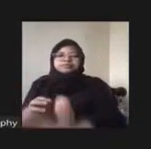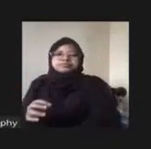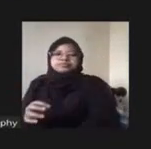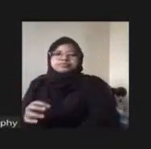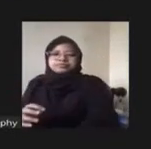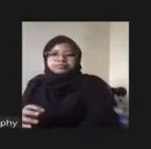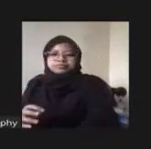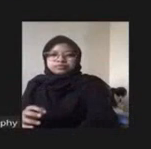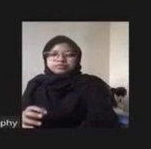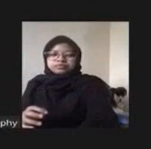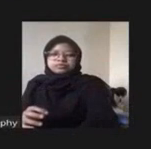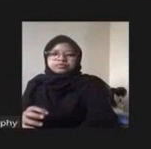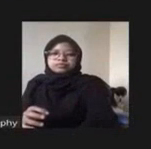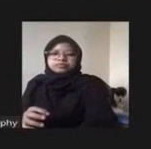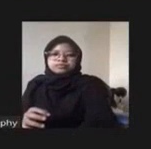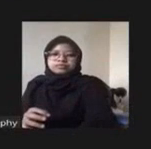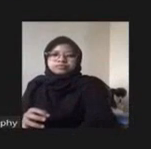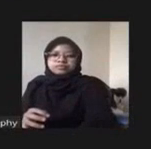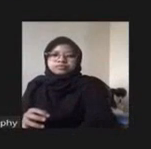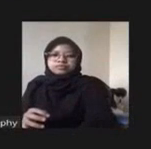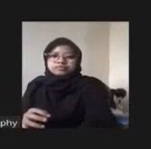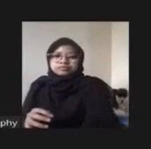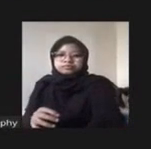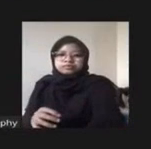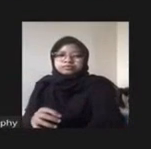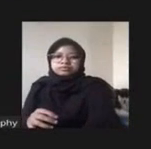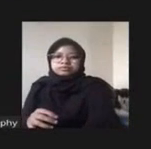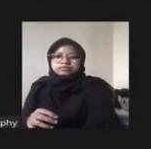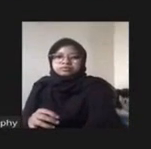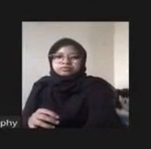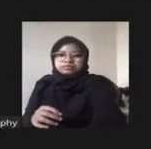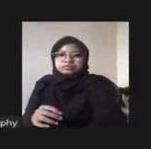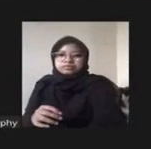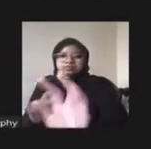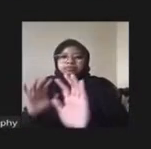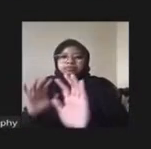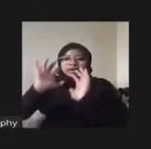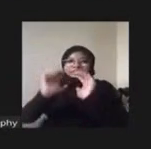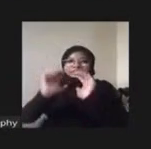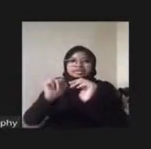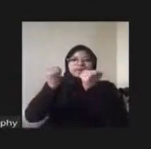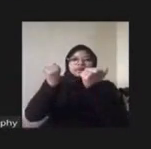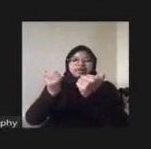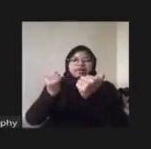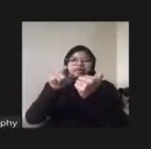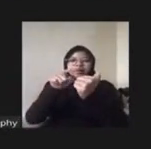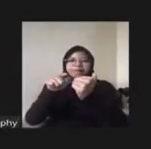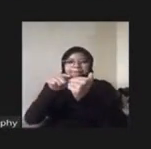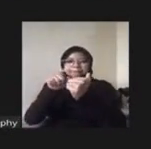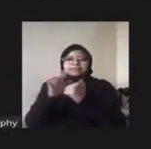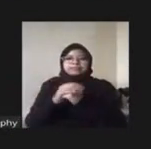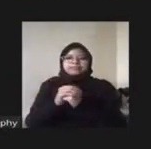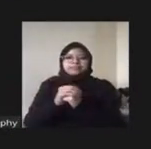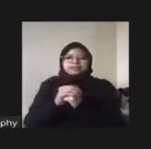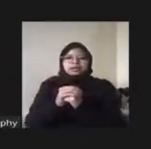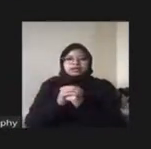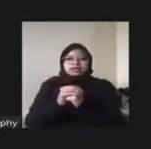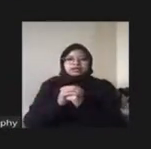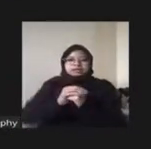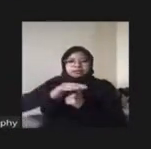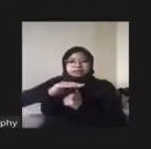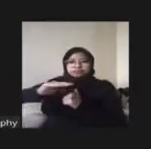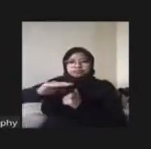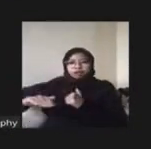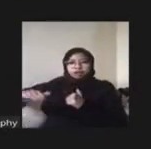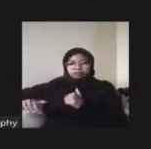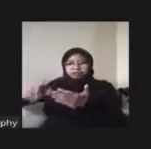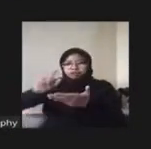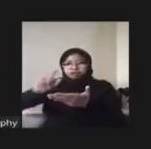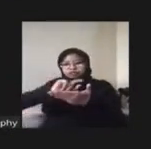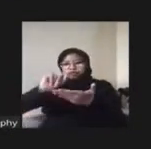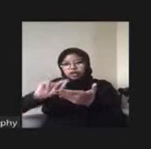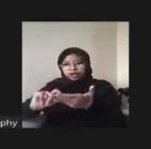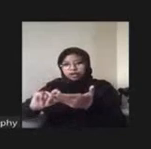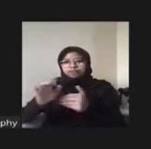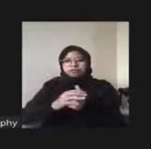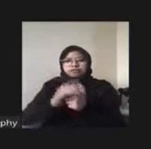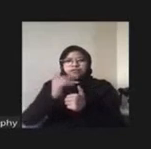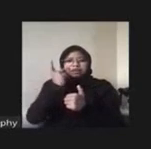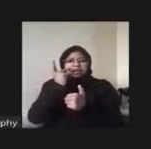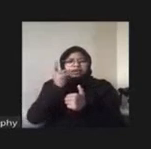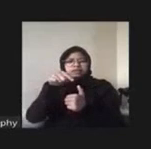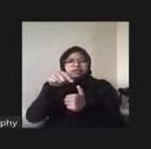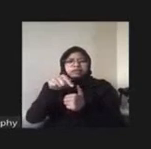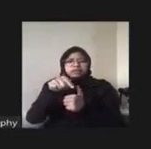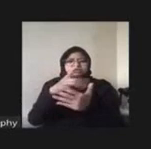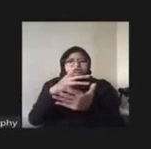Next lagi, ini soal hasilnya sebenarnya ya, terhadap murid dan lain-lain. Kalau kita melihat sebenarnya